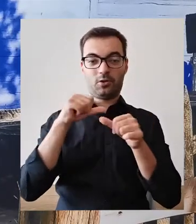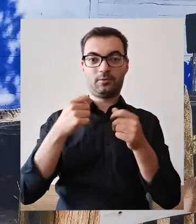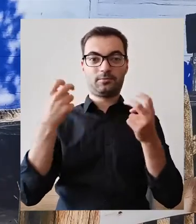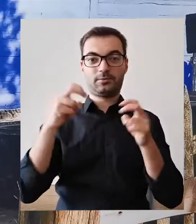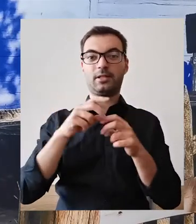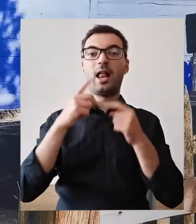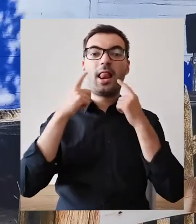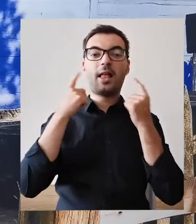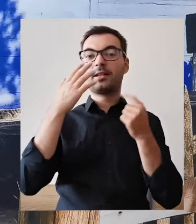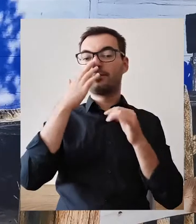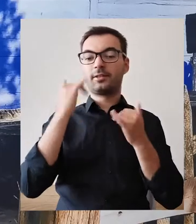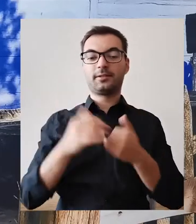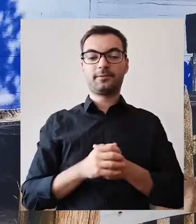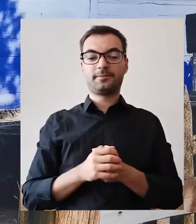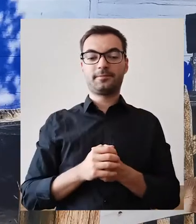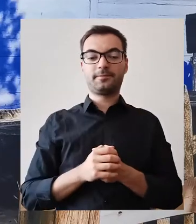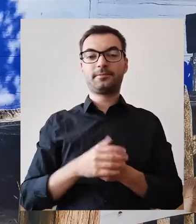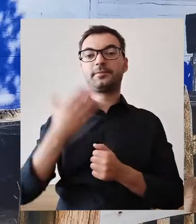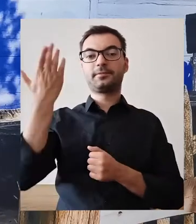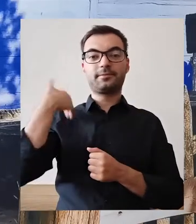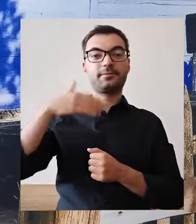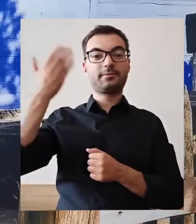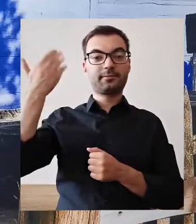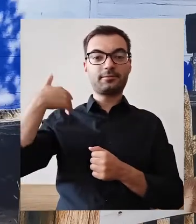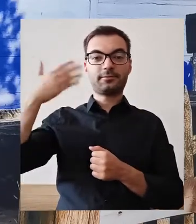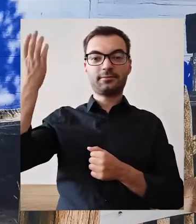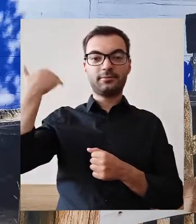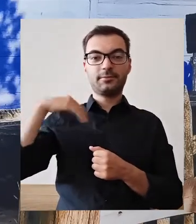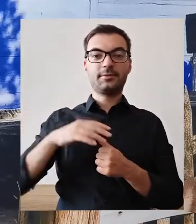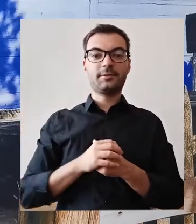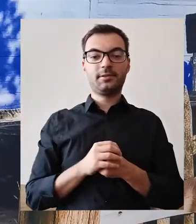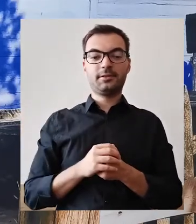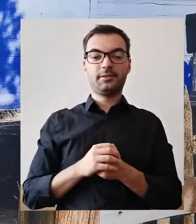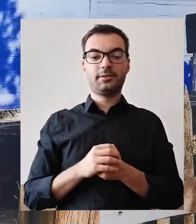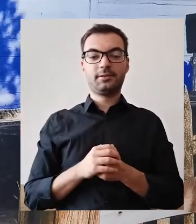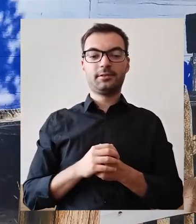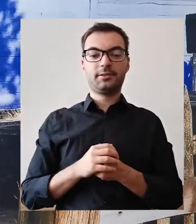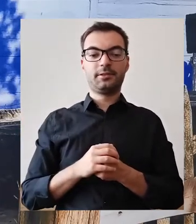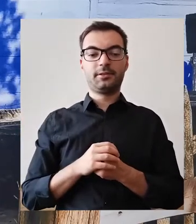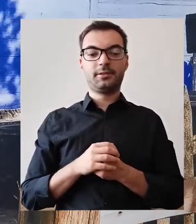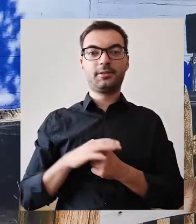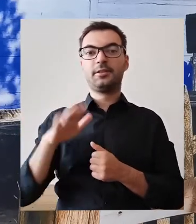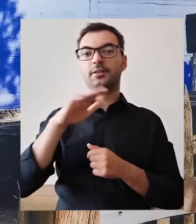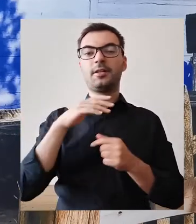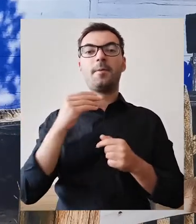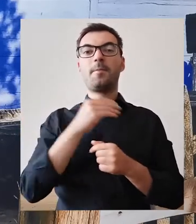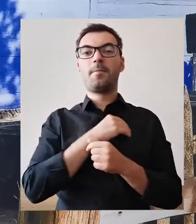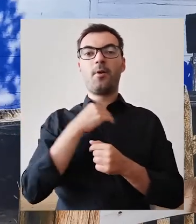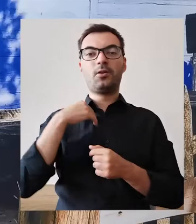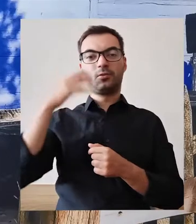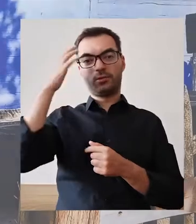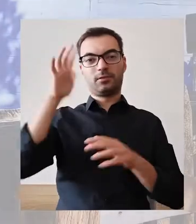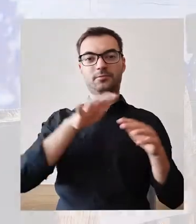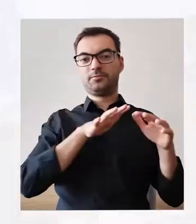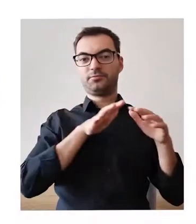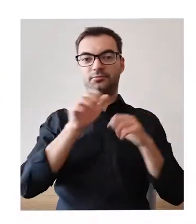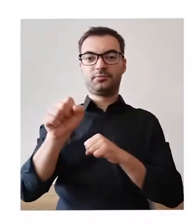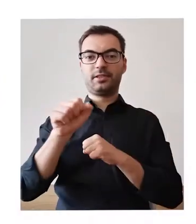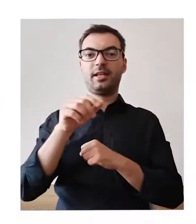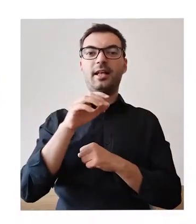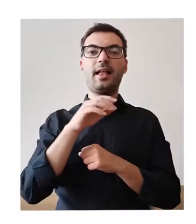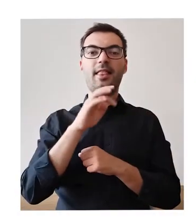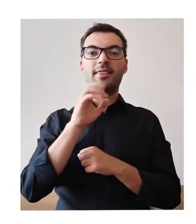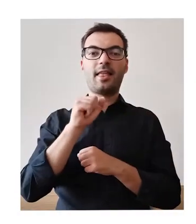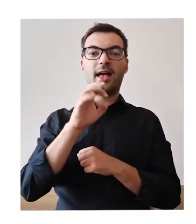legenda brzmi tak to dawno dawno temu na królestwo polskie najechali tatuaż